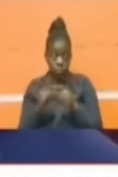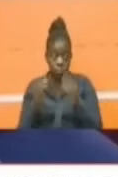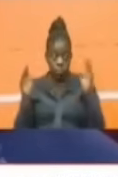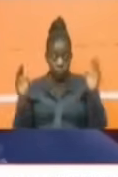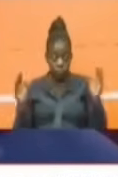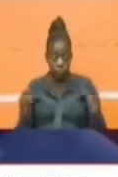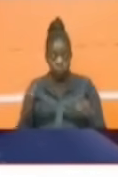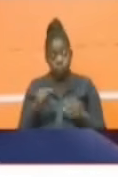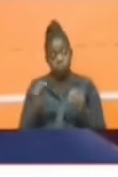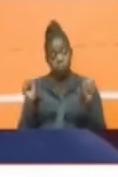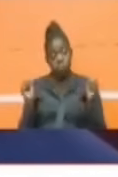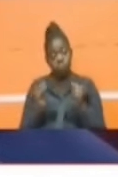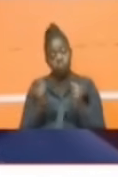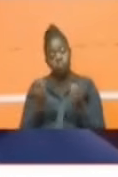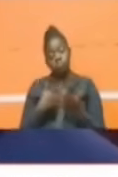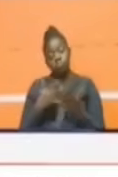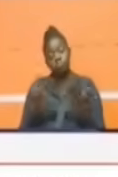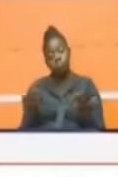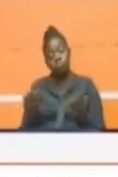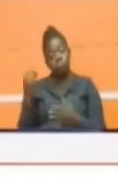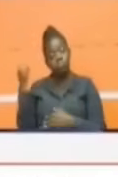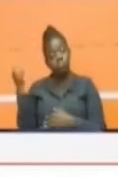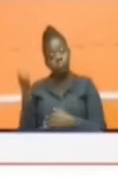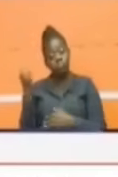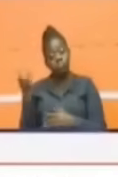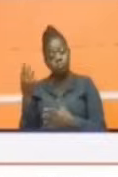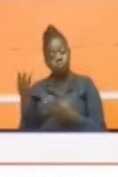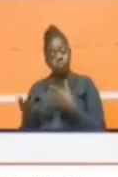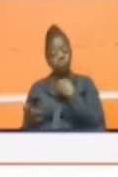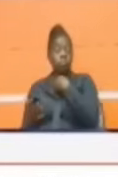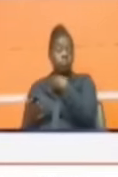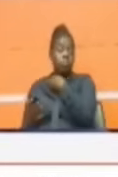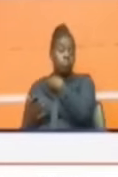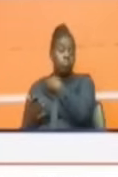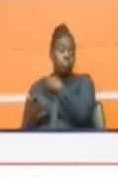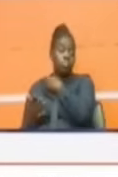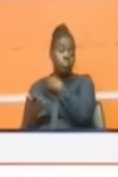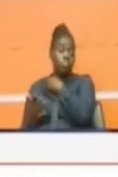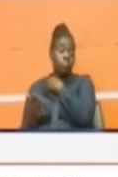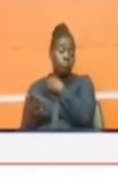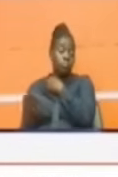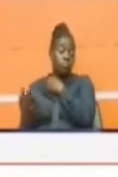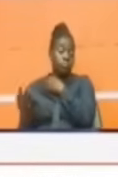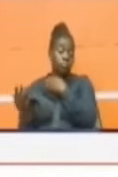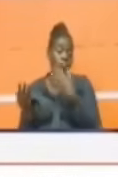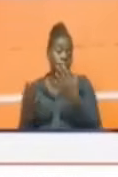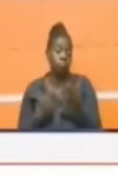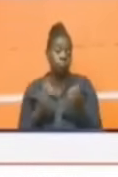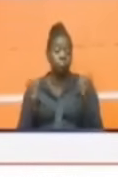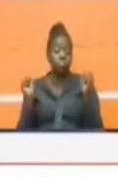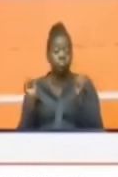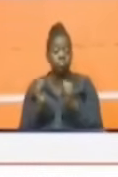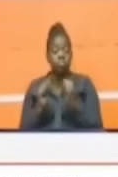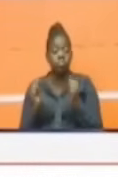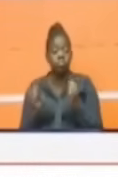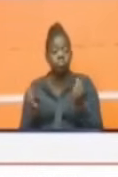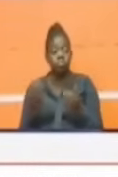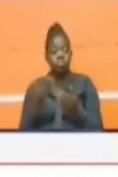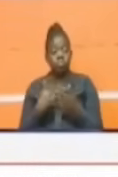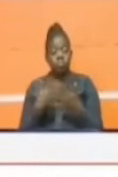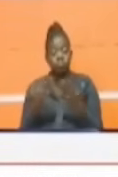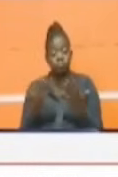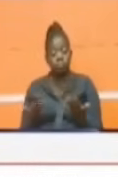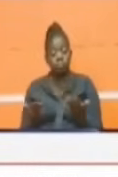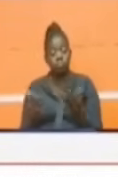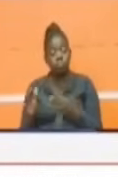mu abalwadde tulina abakulizi bangi nnyo abagenda okubasabira abagenda okubabuulira so muleete abalwadde muleete abanyigirizibwa gwalina amaka nga